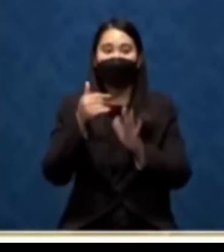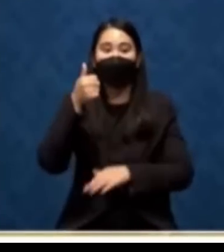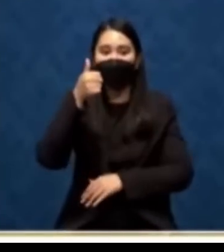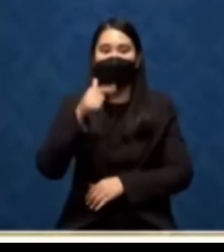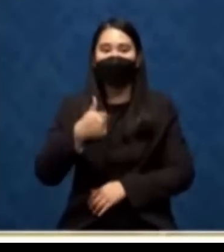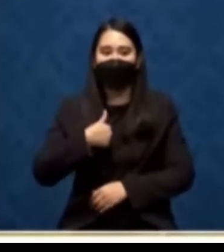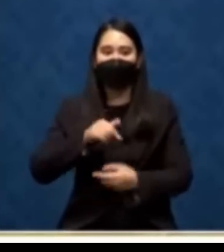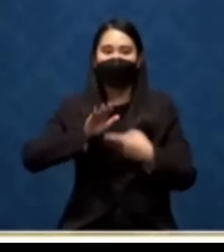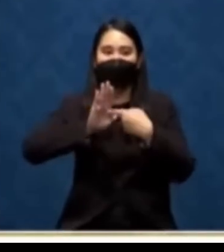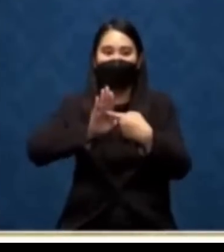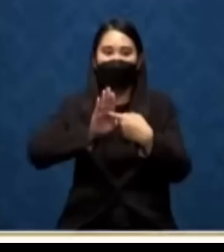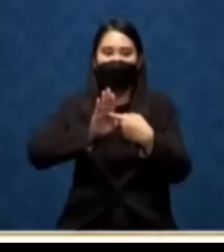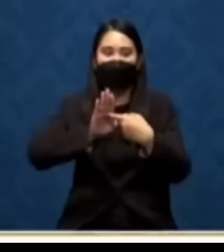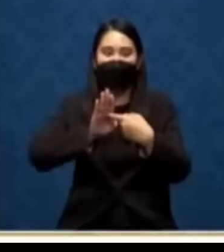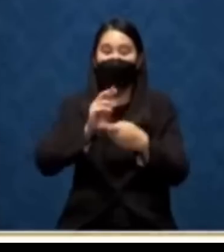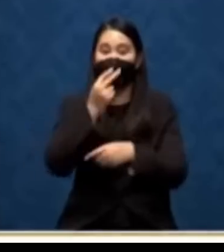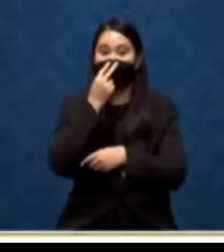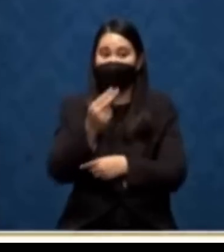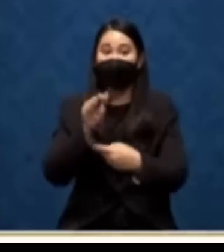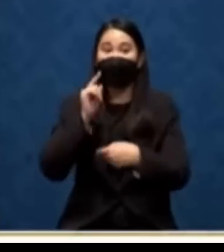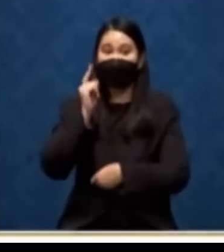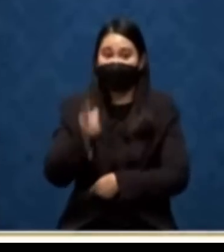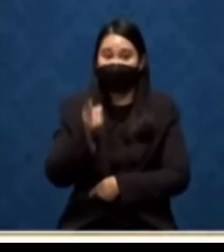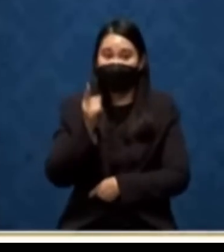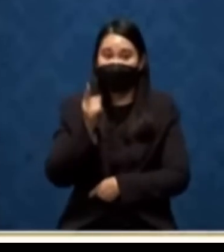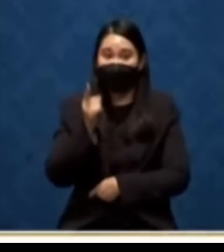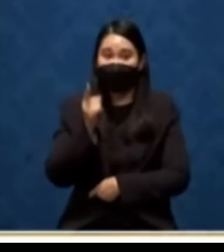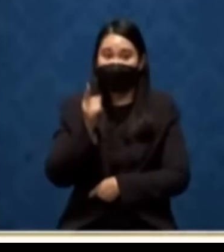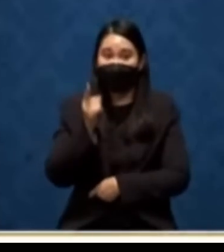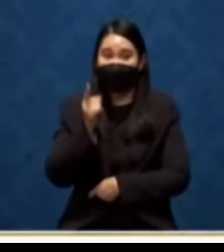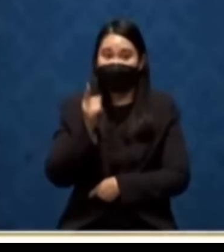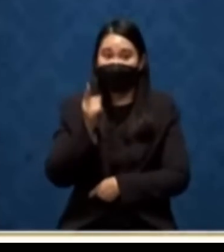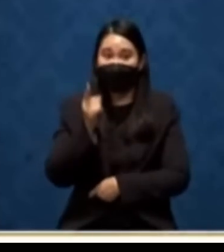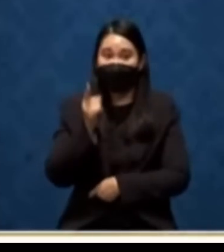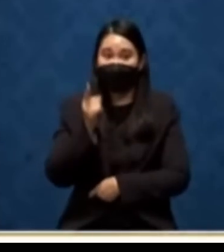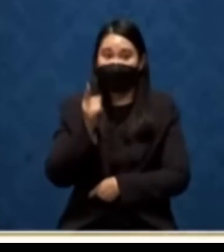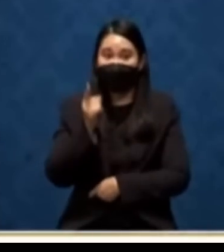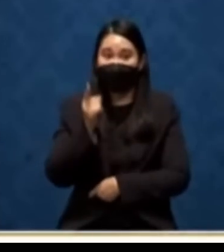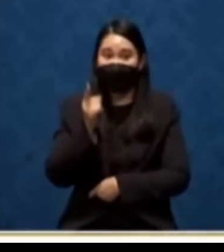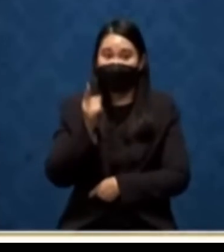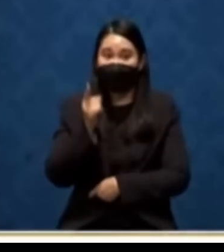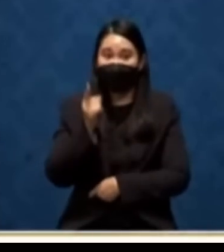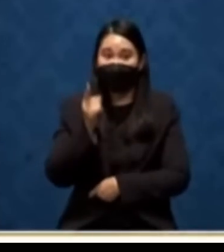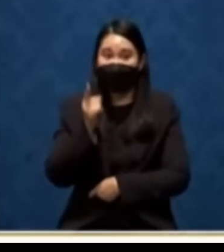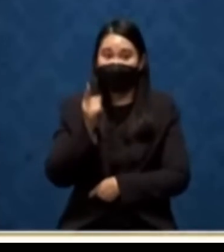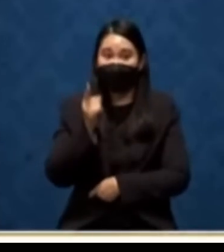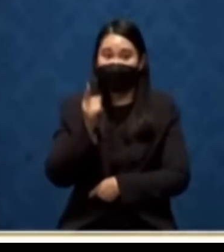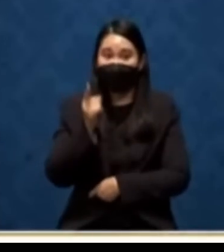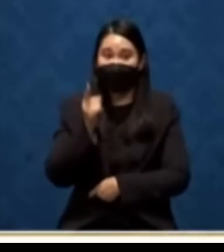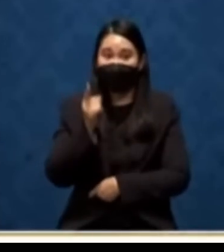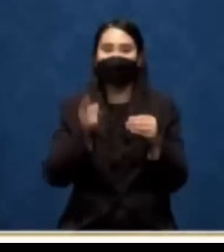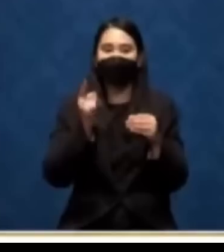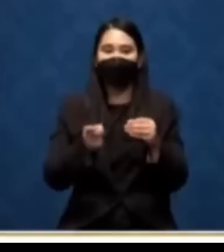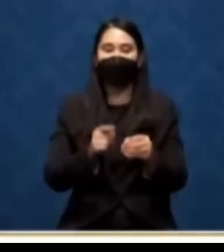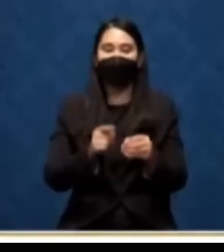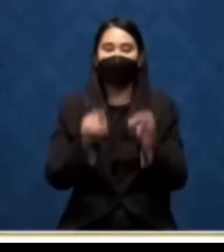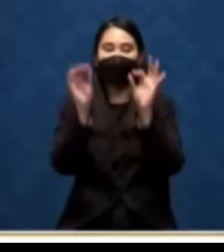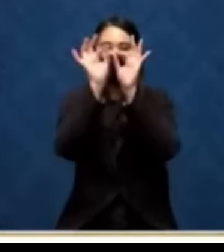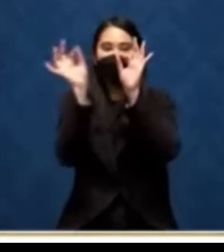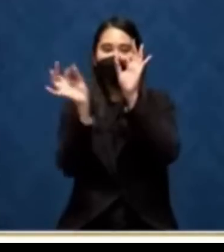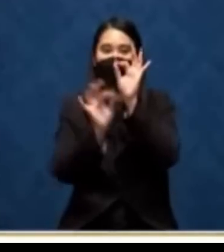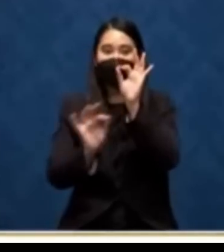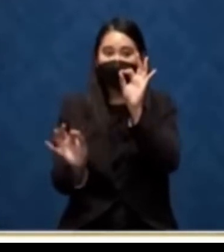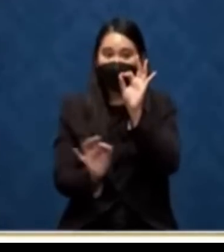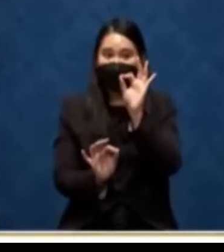มมีตัวอย่างของจริงส่งมาจากประเทศจีนมาให้ดูกันในวันนี้เลยครับเนื้อหาของหยู